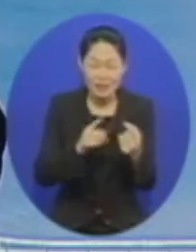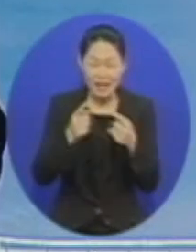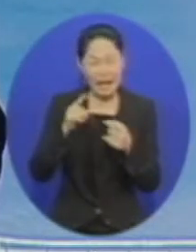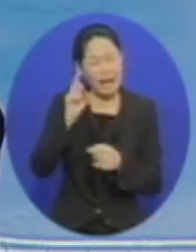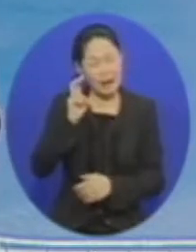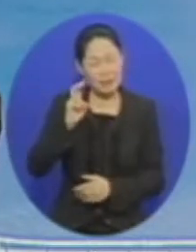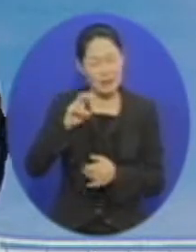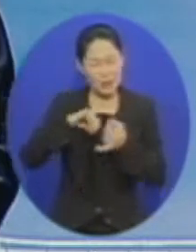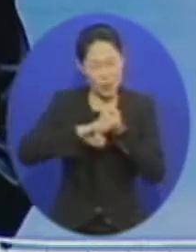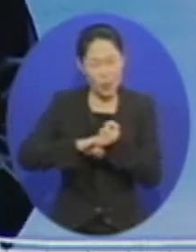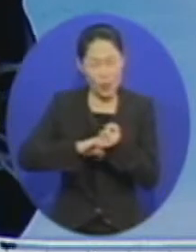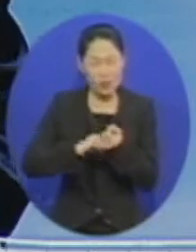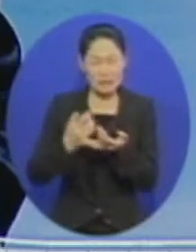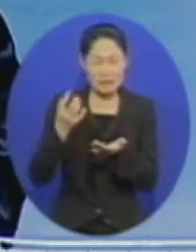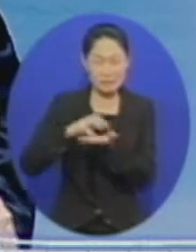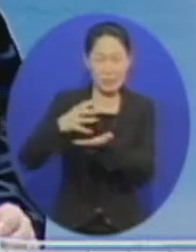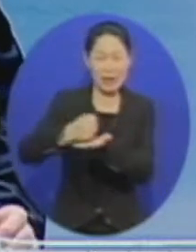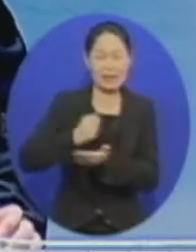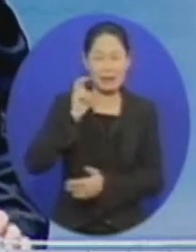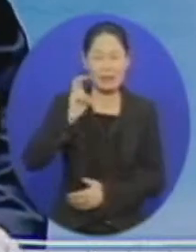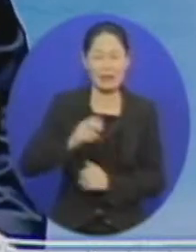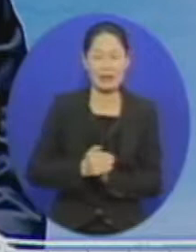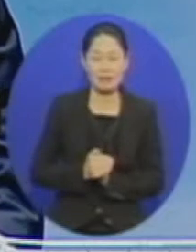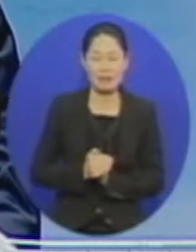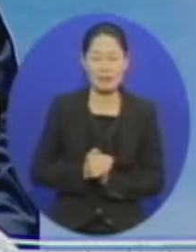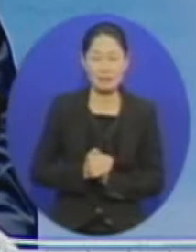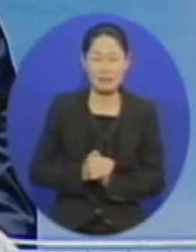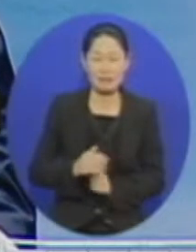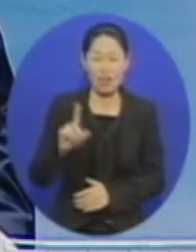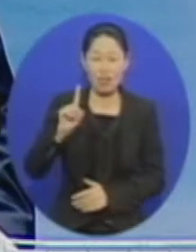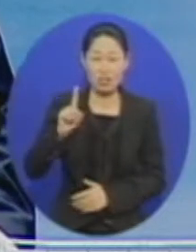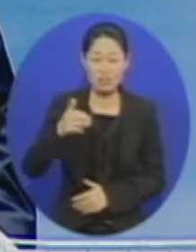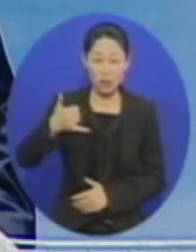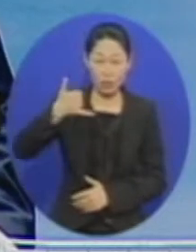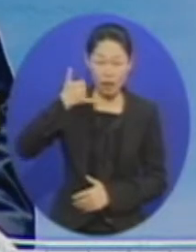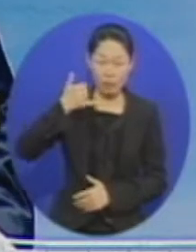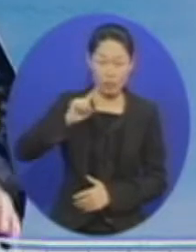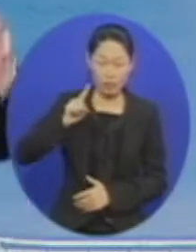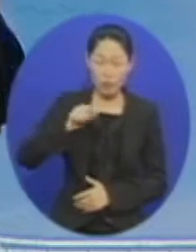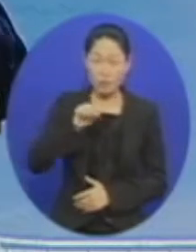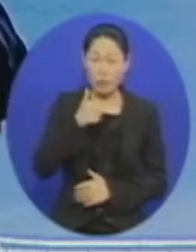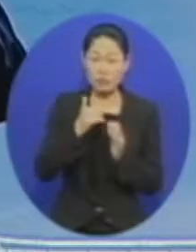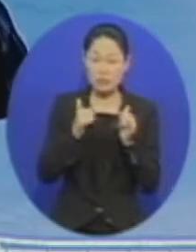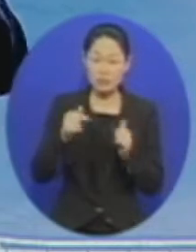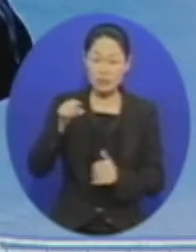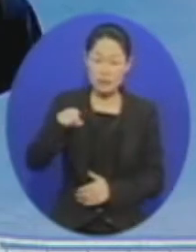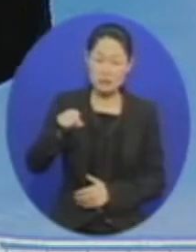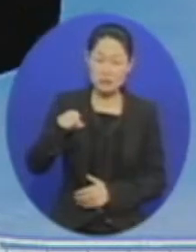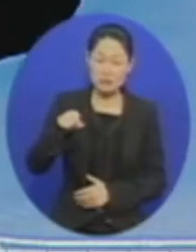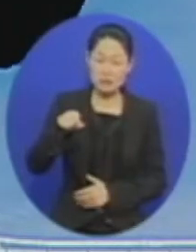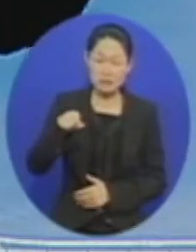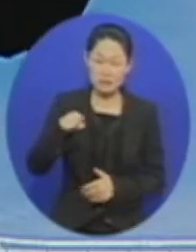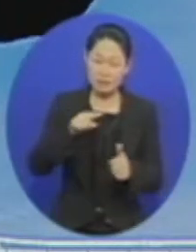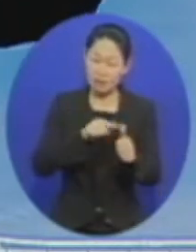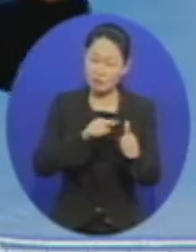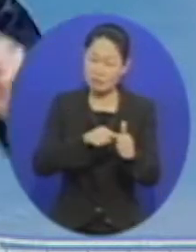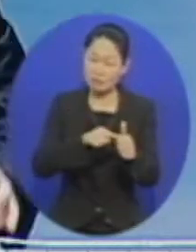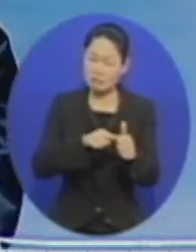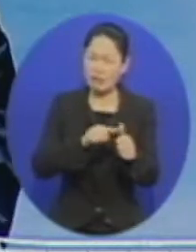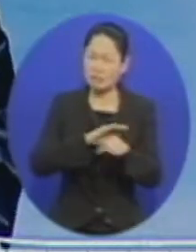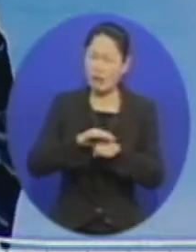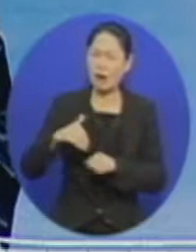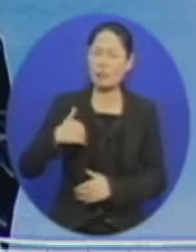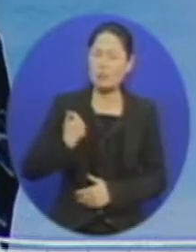거예요 어느날 전화가 왔는데 아예 어느 변호사님이 전화기를 아 당신에게 당신도 잘 알지 못하는 어떤